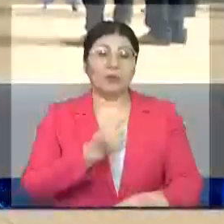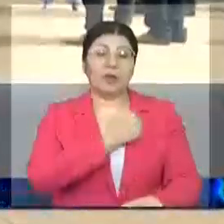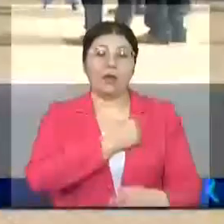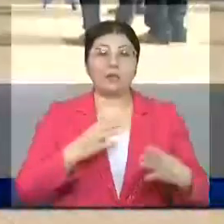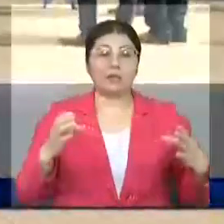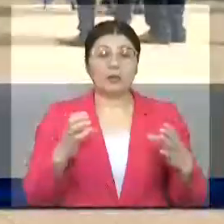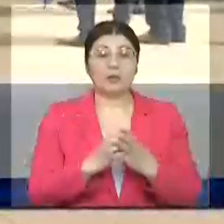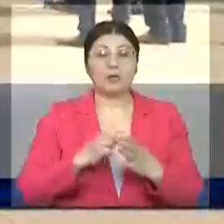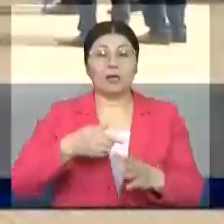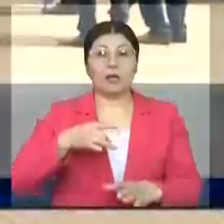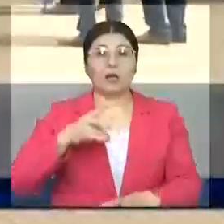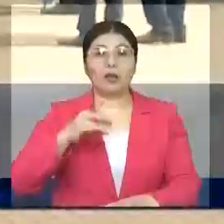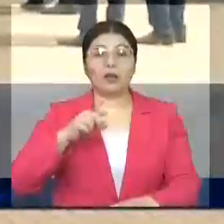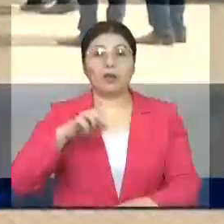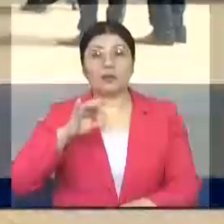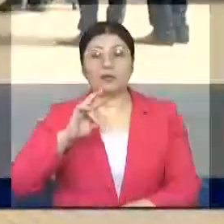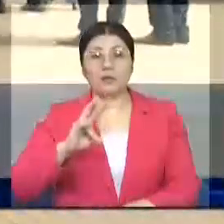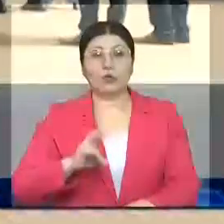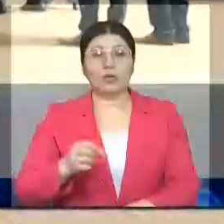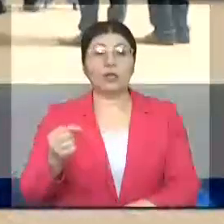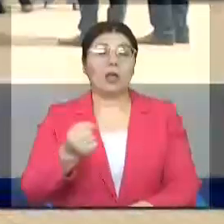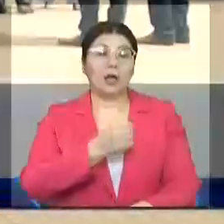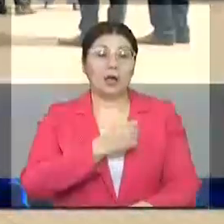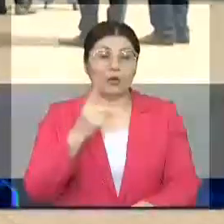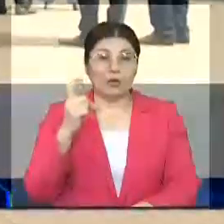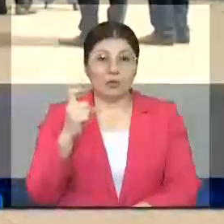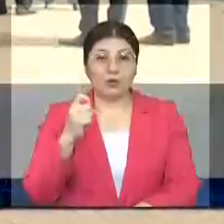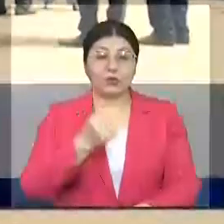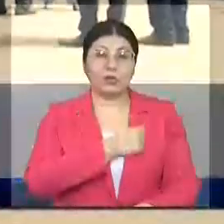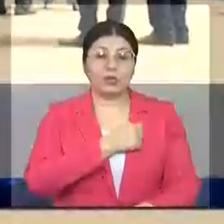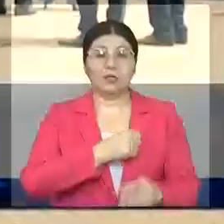және гарнизоннан 100-ден аса әскери қызметші қатысып отыр.